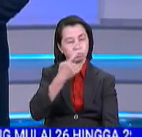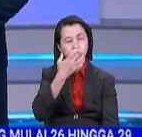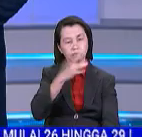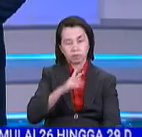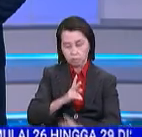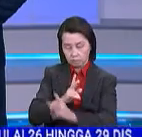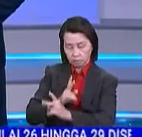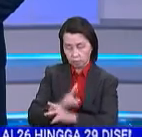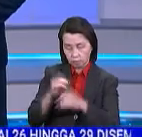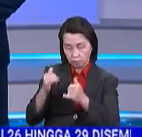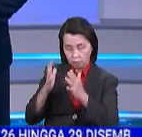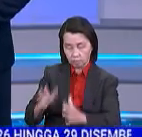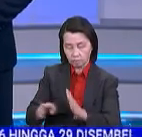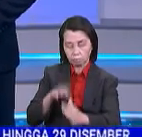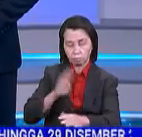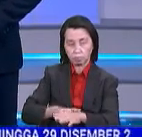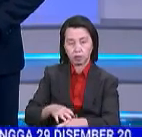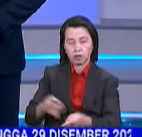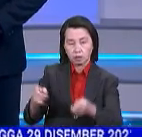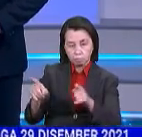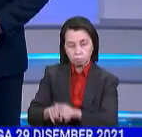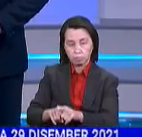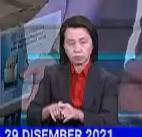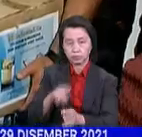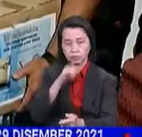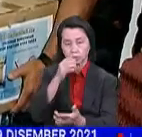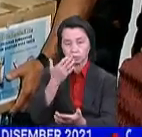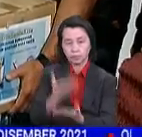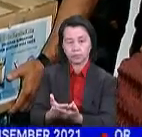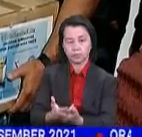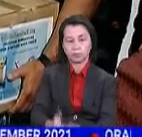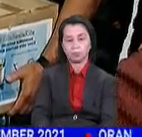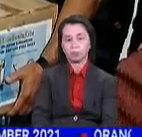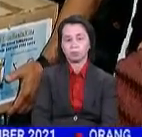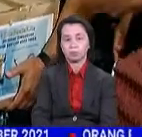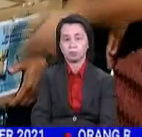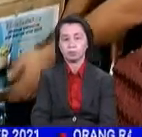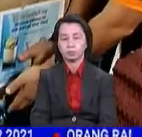atletnya terutama ketika ditimpa musibah.